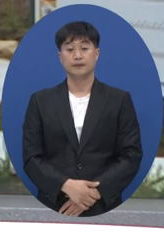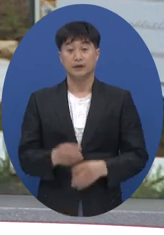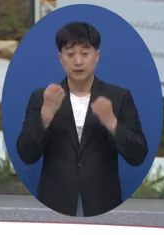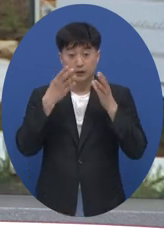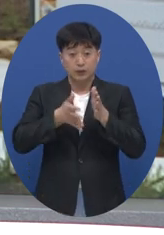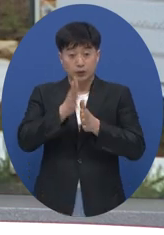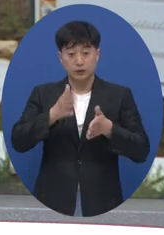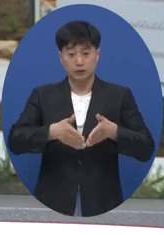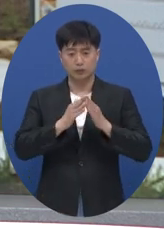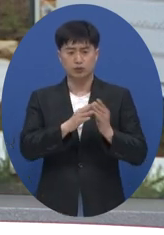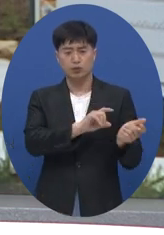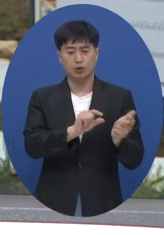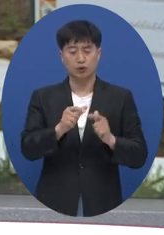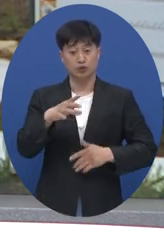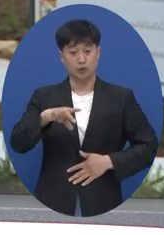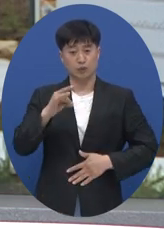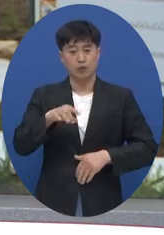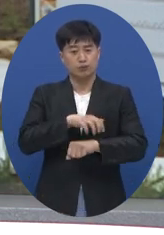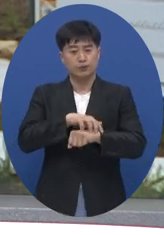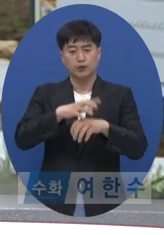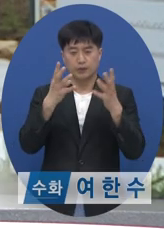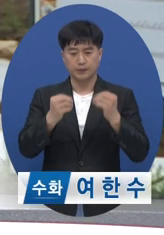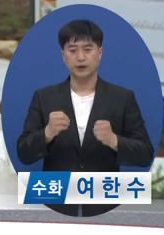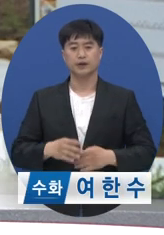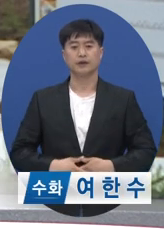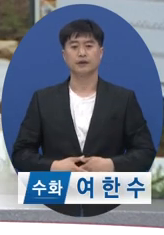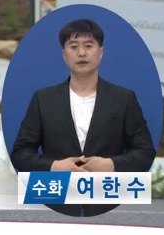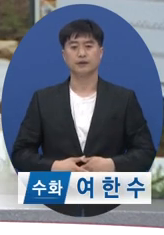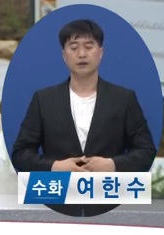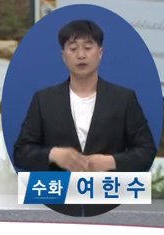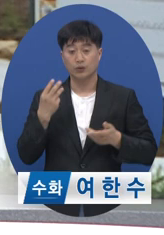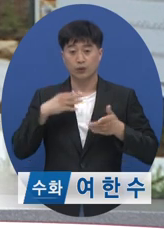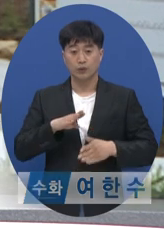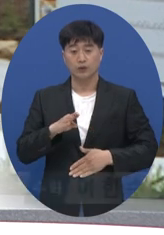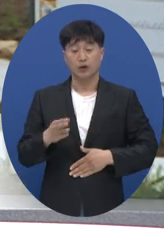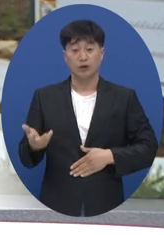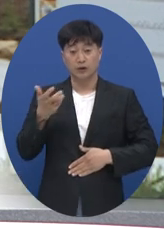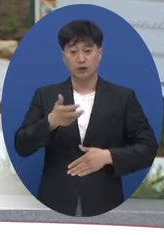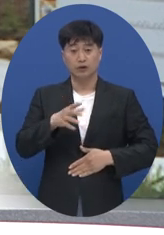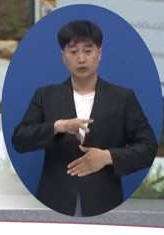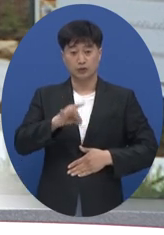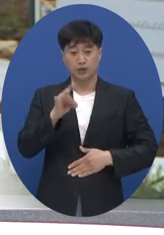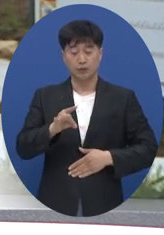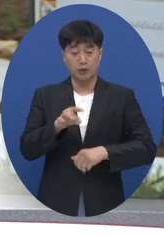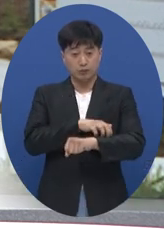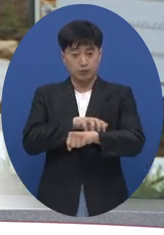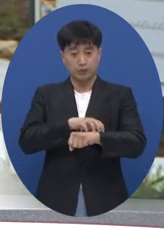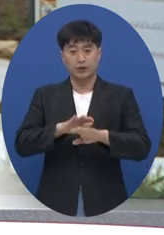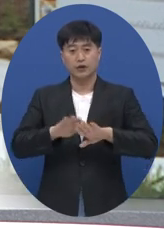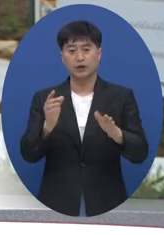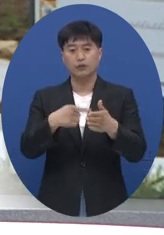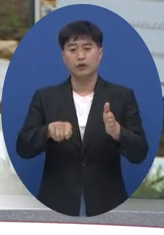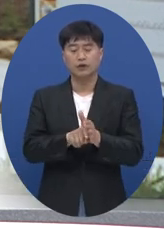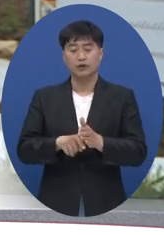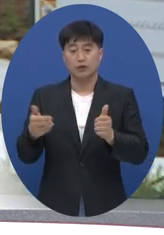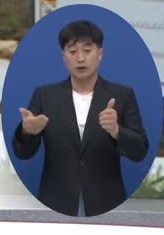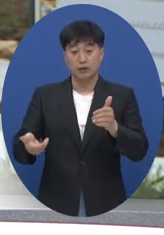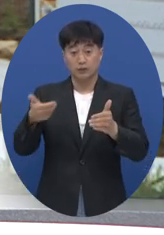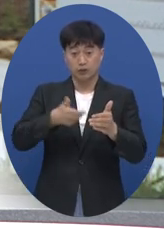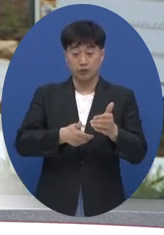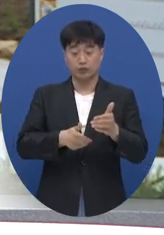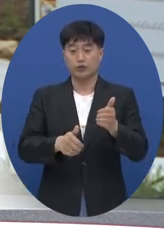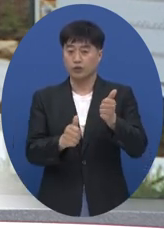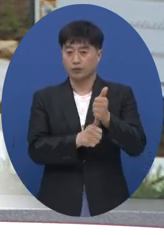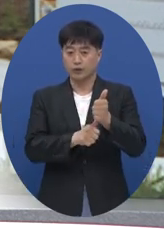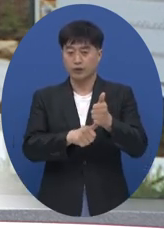신도시가 만들어지면 이것저것 처음엔 불편하게 있기 마련인데요 경도는 이 추척 시민들의 불편을 해소하기 위해 이 쭈 지원